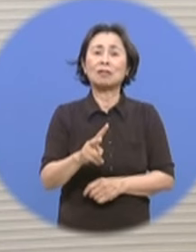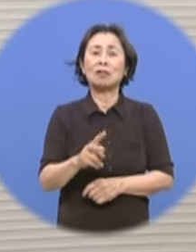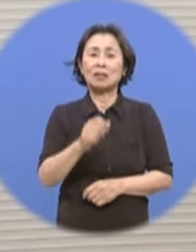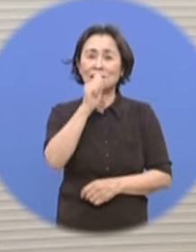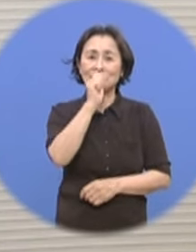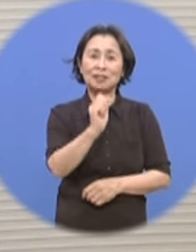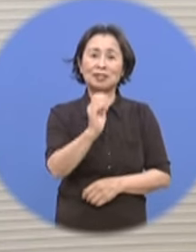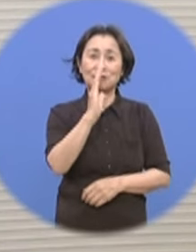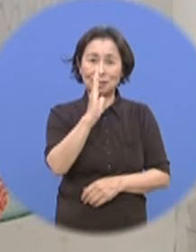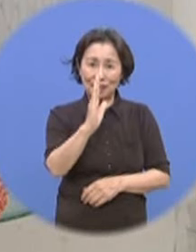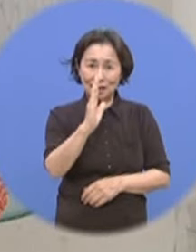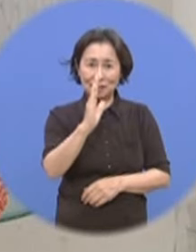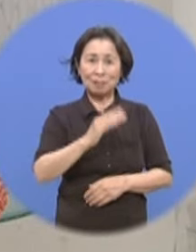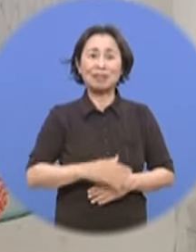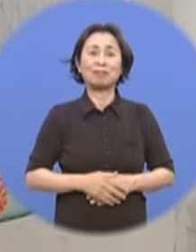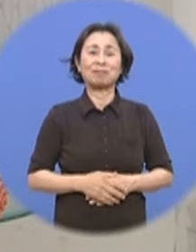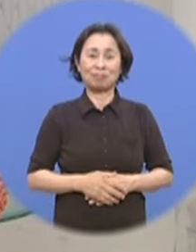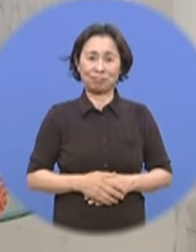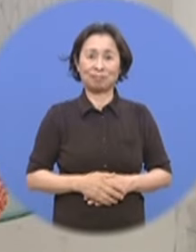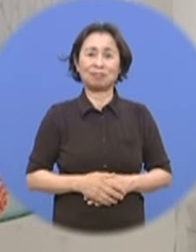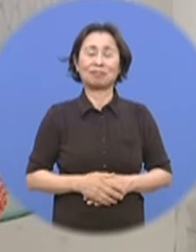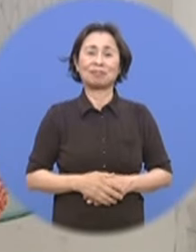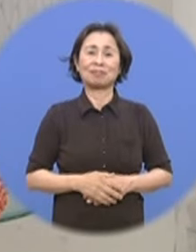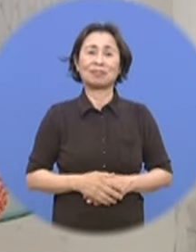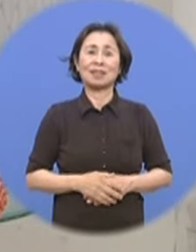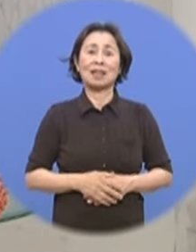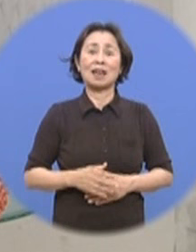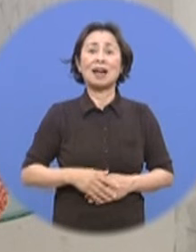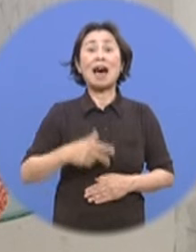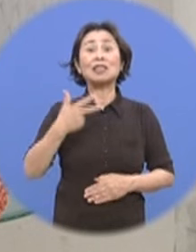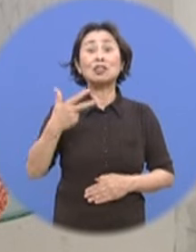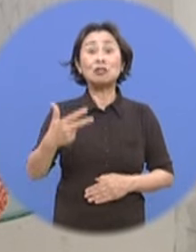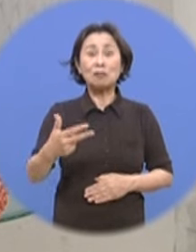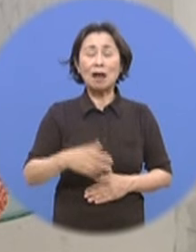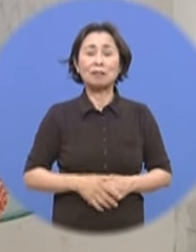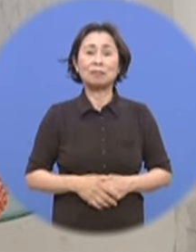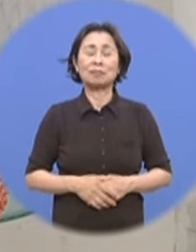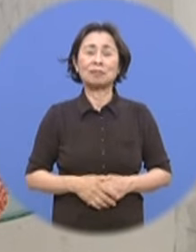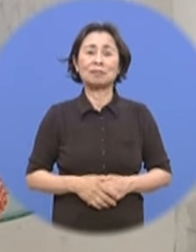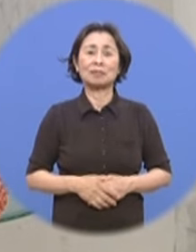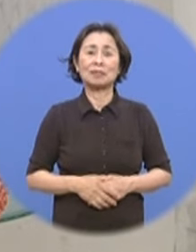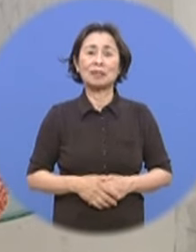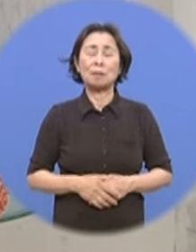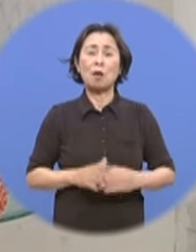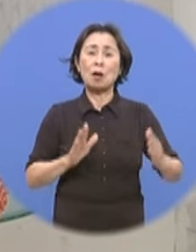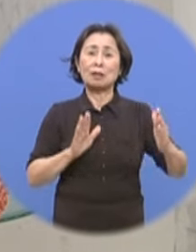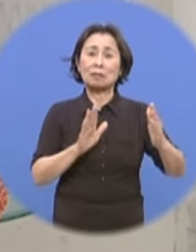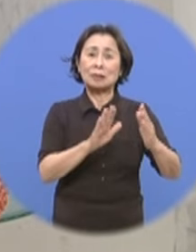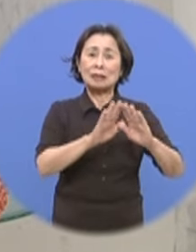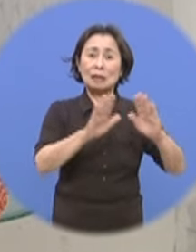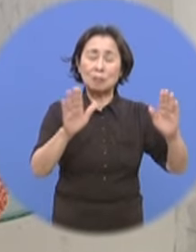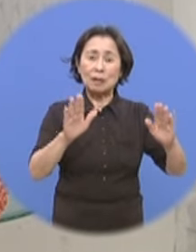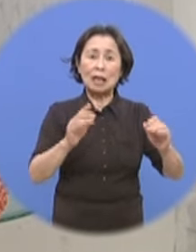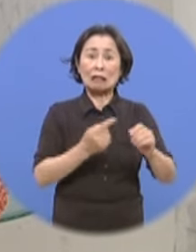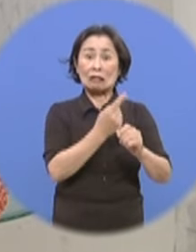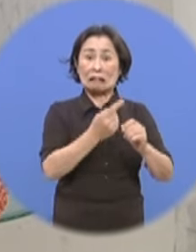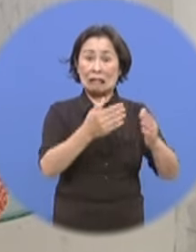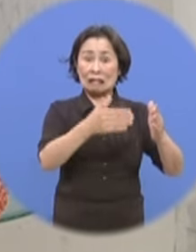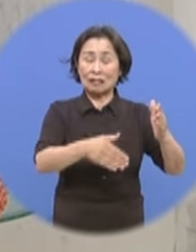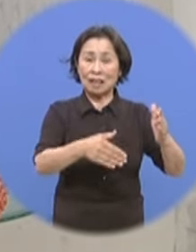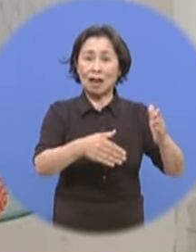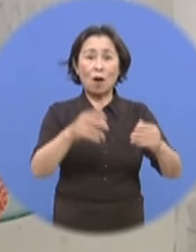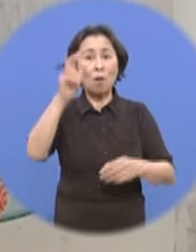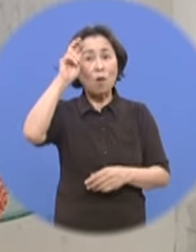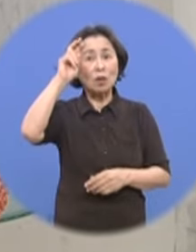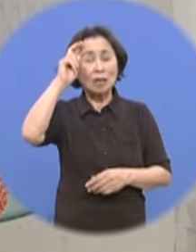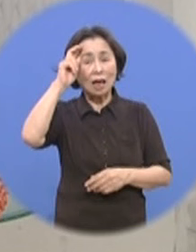します木国21来週は開幕まで1年を切った大阪関西万博に